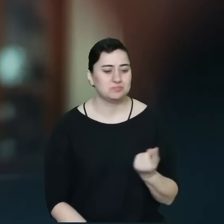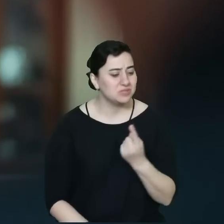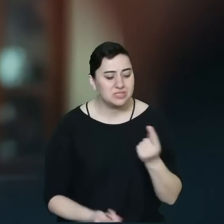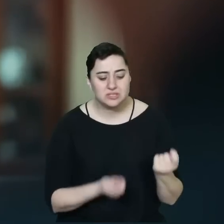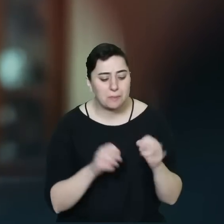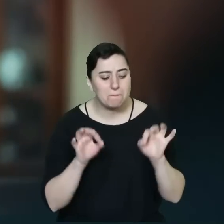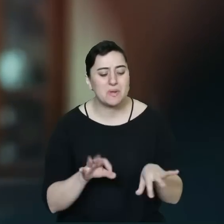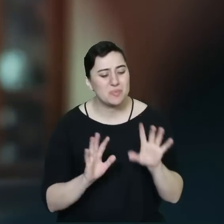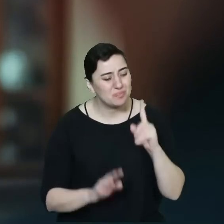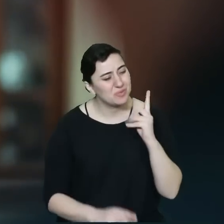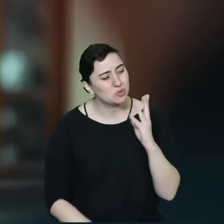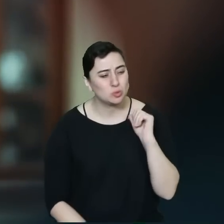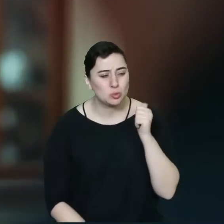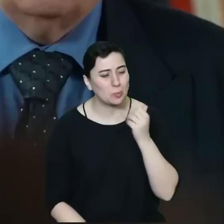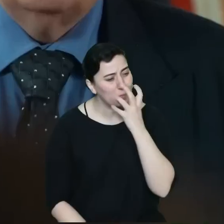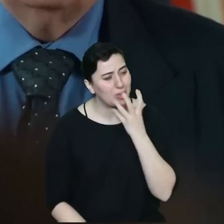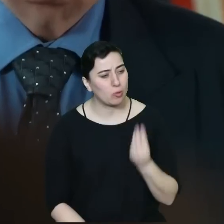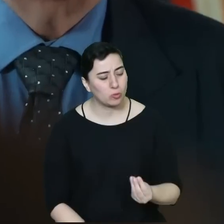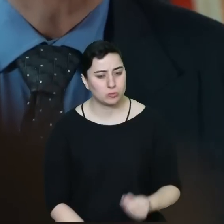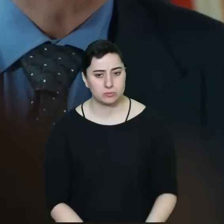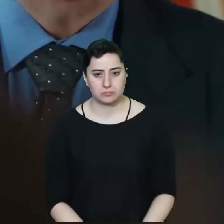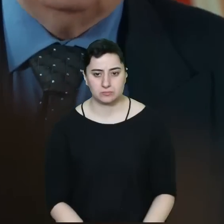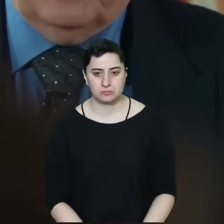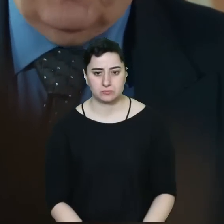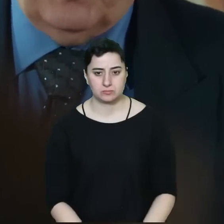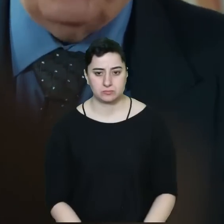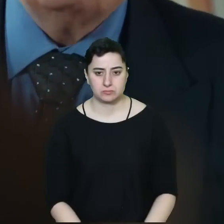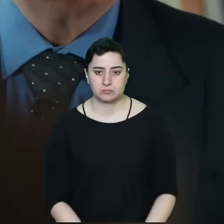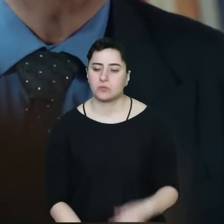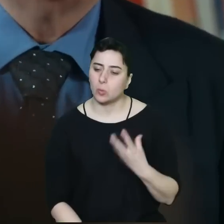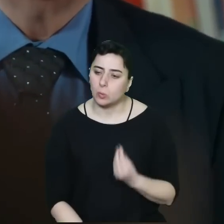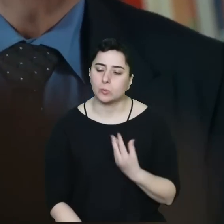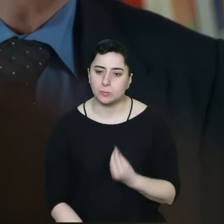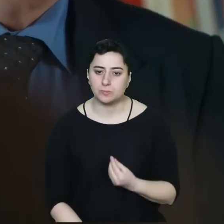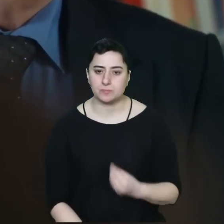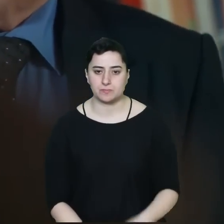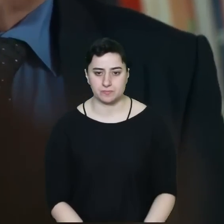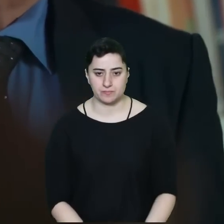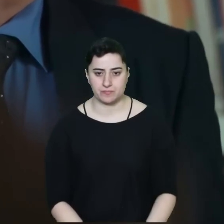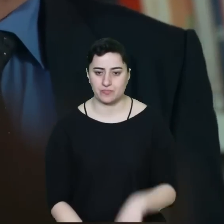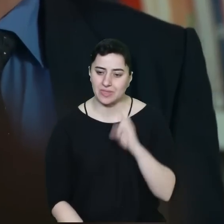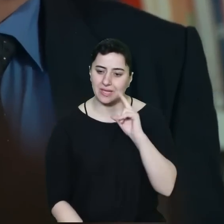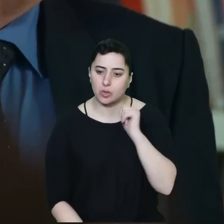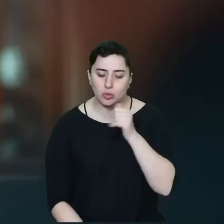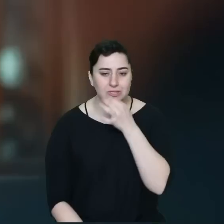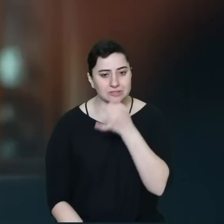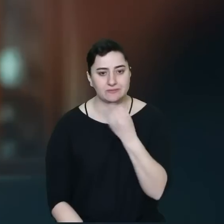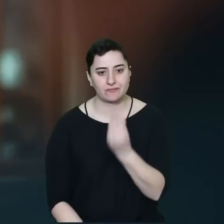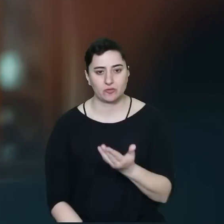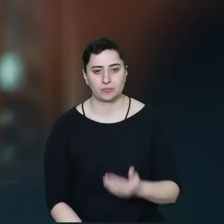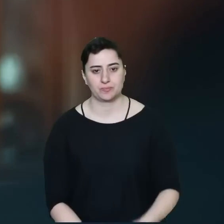Herhangi bir işlem yapmadan önce birkaç gün daha bekleyebilir misiniz? Tabii. İki gün mühlet size.